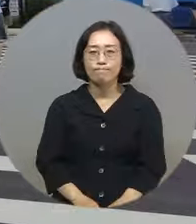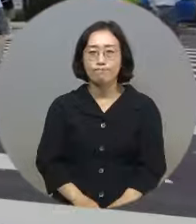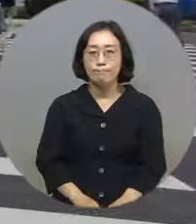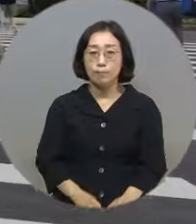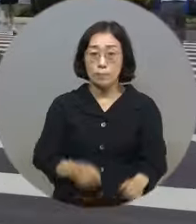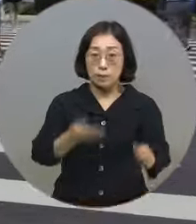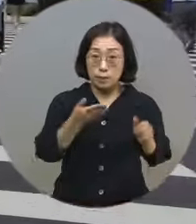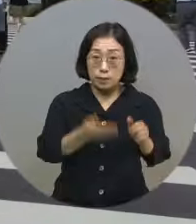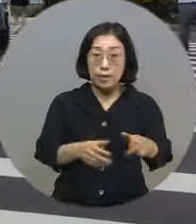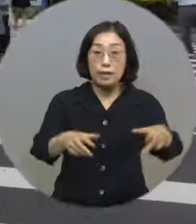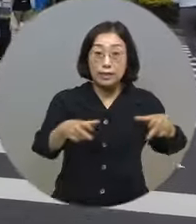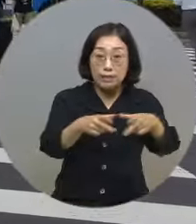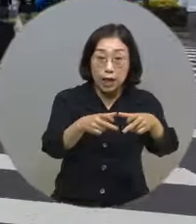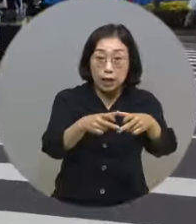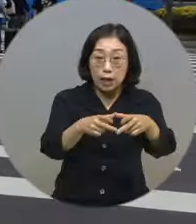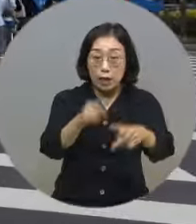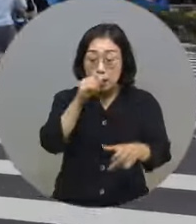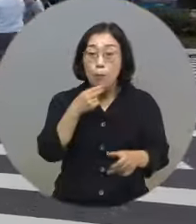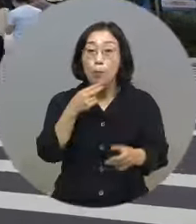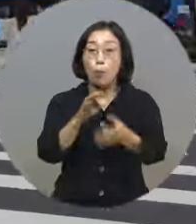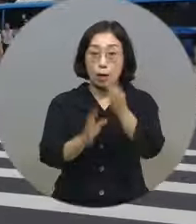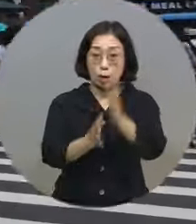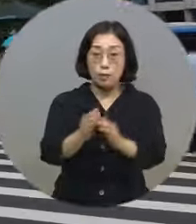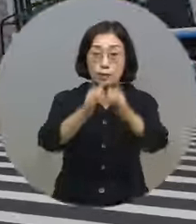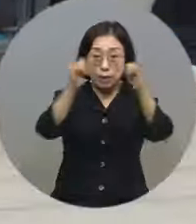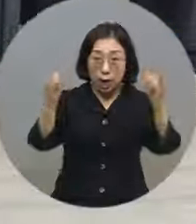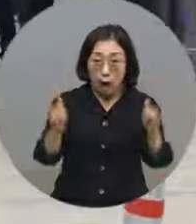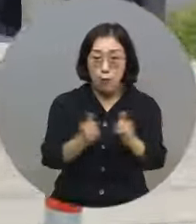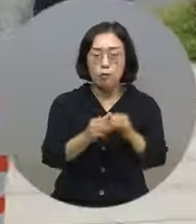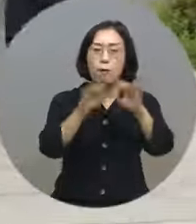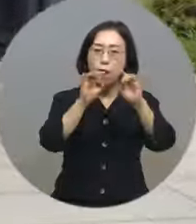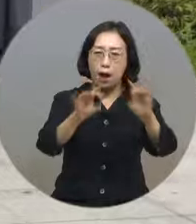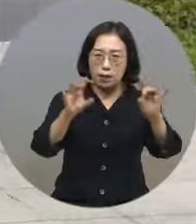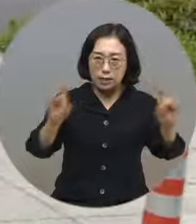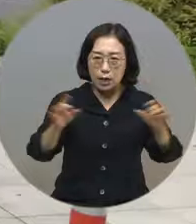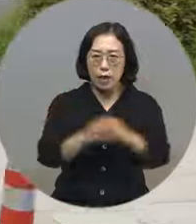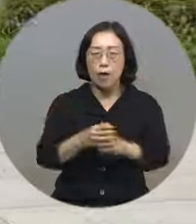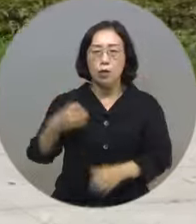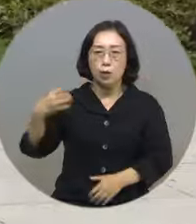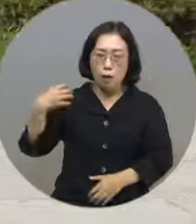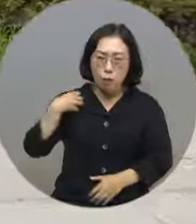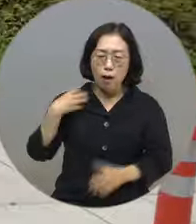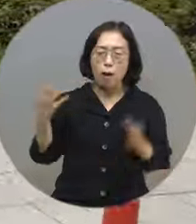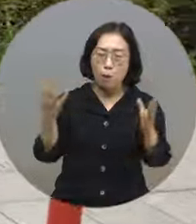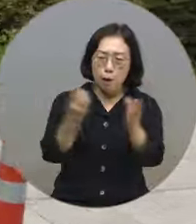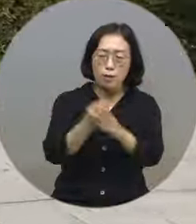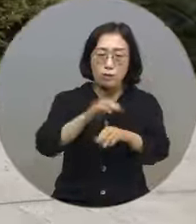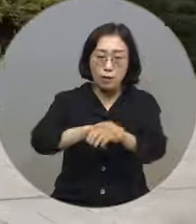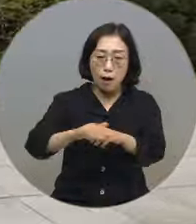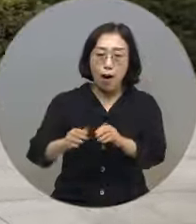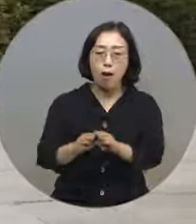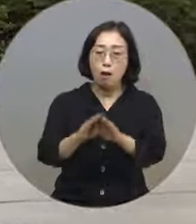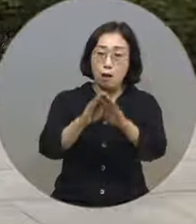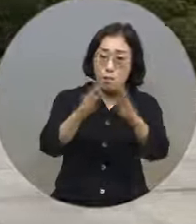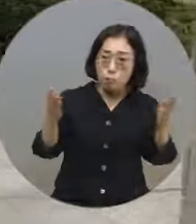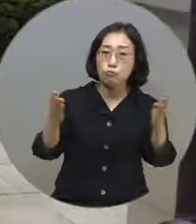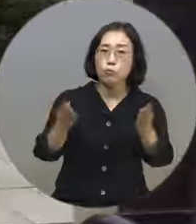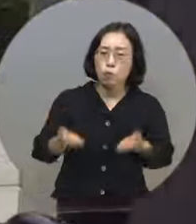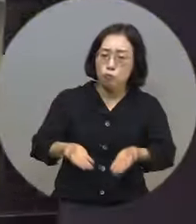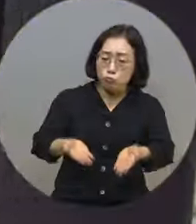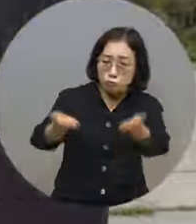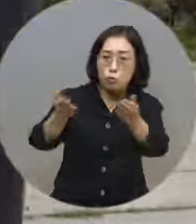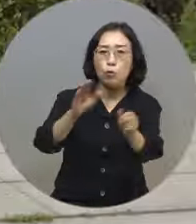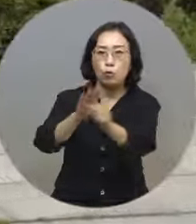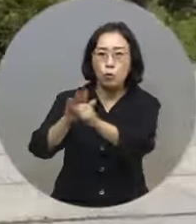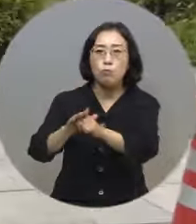그는 장애가 있으나 없으나 우리 사회가 사회 구성원으로서 역할을 할 수 있도록 길을 열어 줘야 한다고